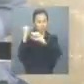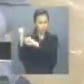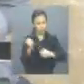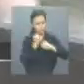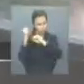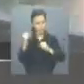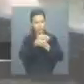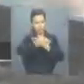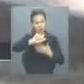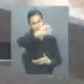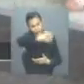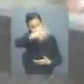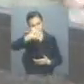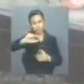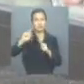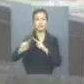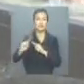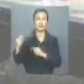ค่ะ